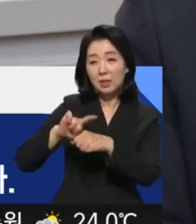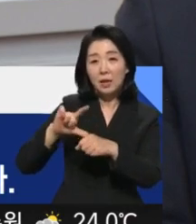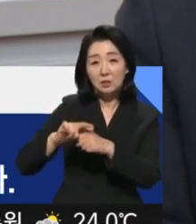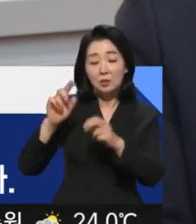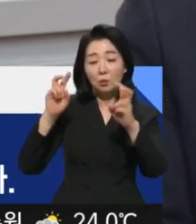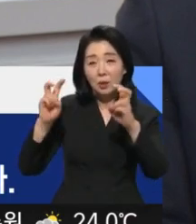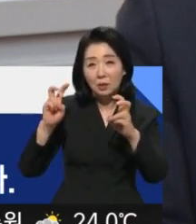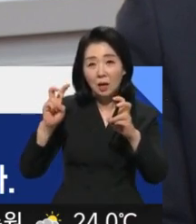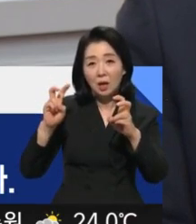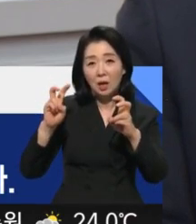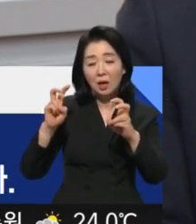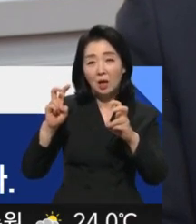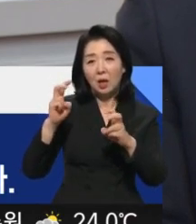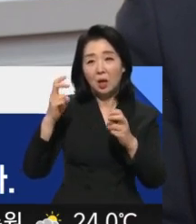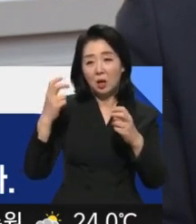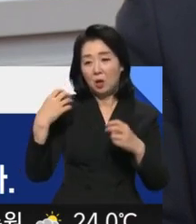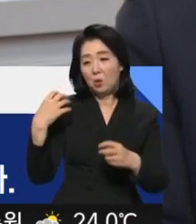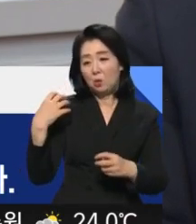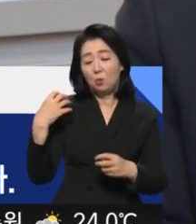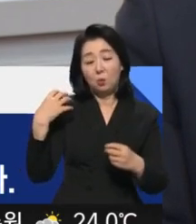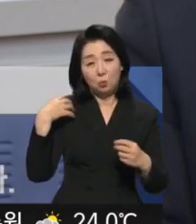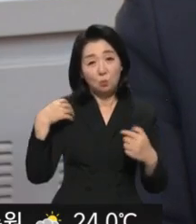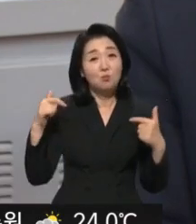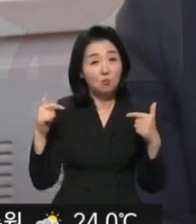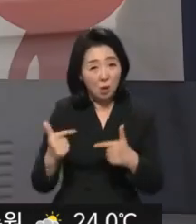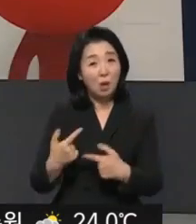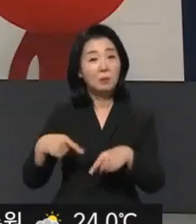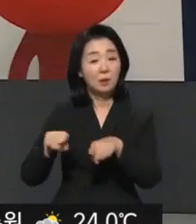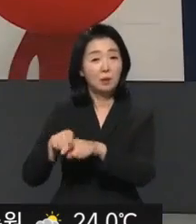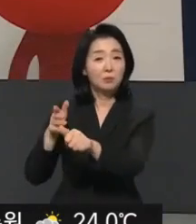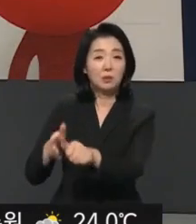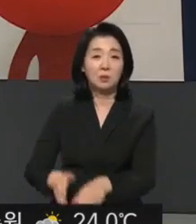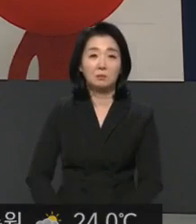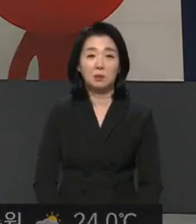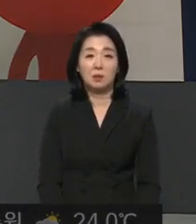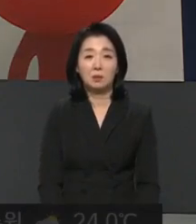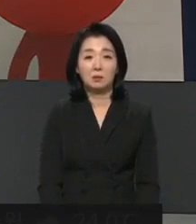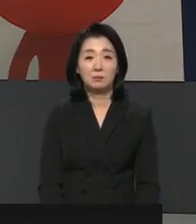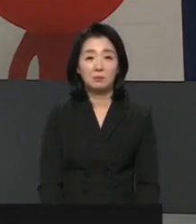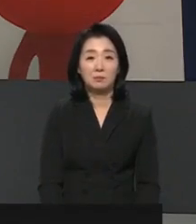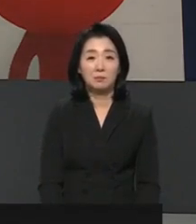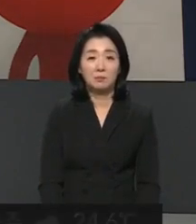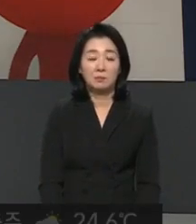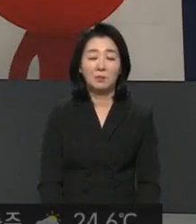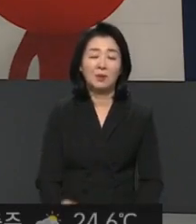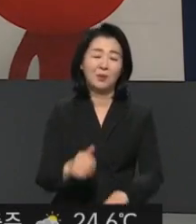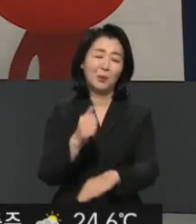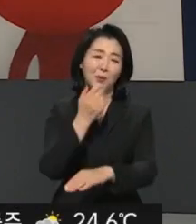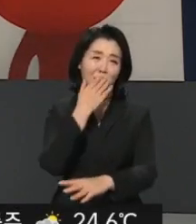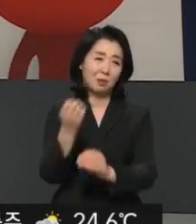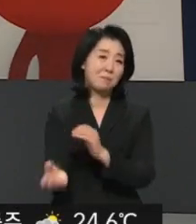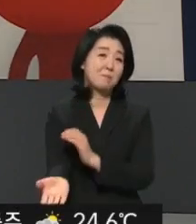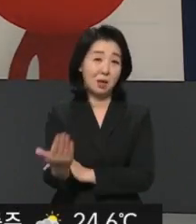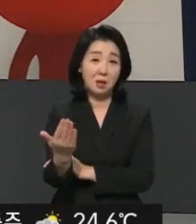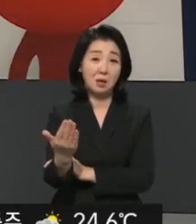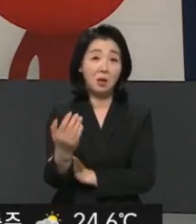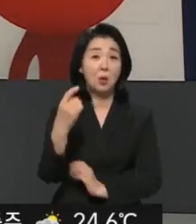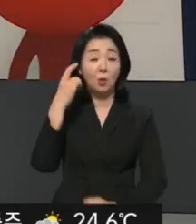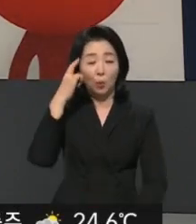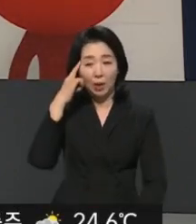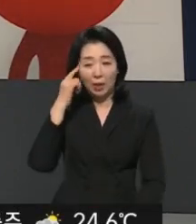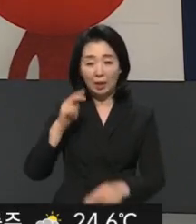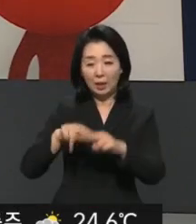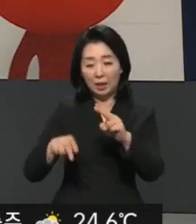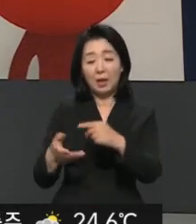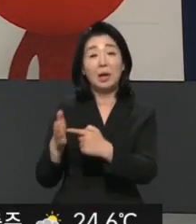앞장서기를 다시 한번 강력히 촉구합니다. 결국 정 사장이 백기를 든 셈인데요. 이 사의를 밝히기 직전에는